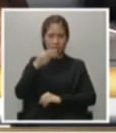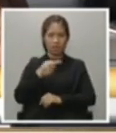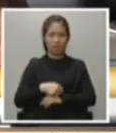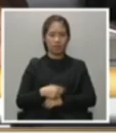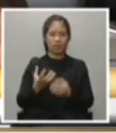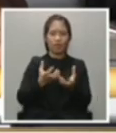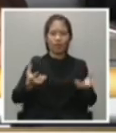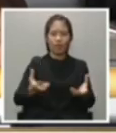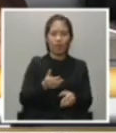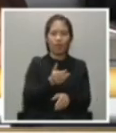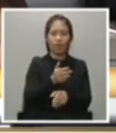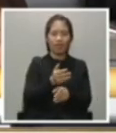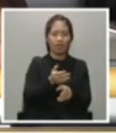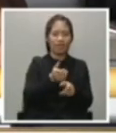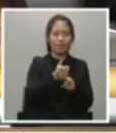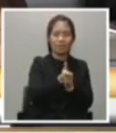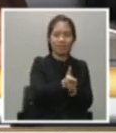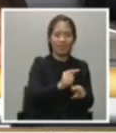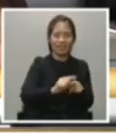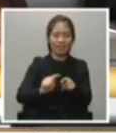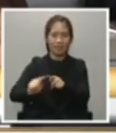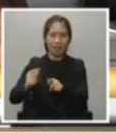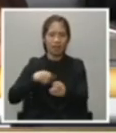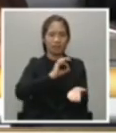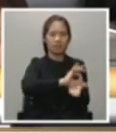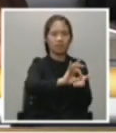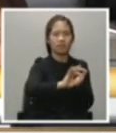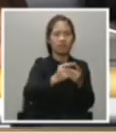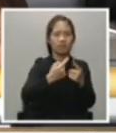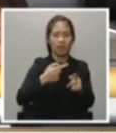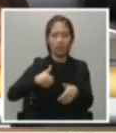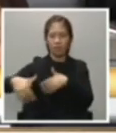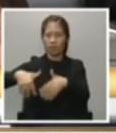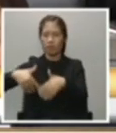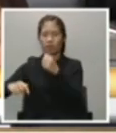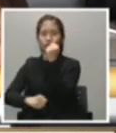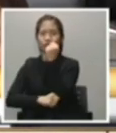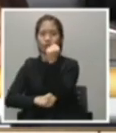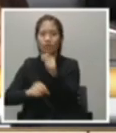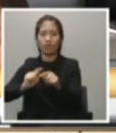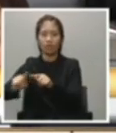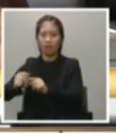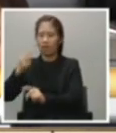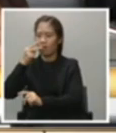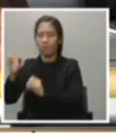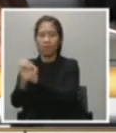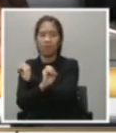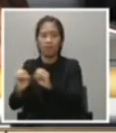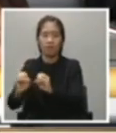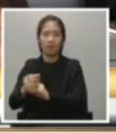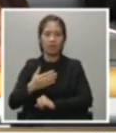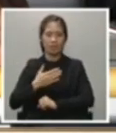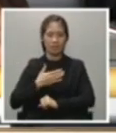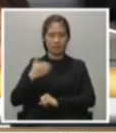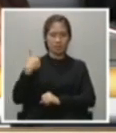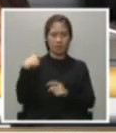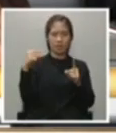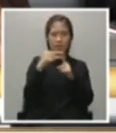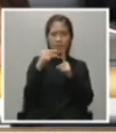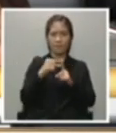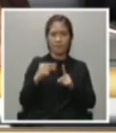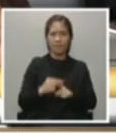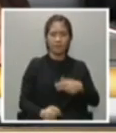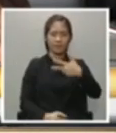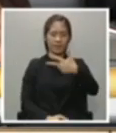กรณ์มากกว่าปัญหาเศรษฐกิจและปากท้องของพ่อแม่พี่น้องประชาชนดิฉันจะให้3ค